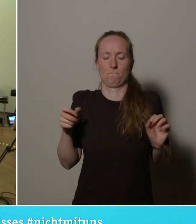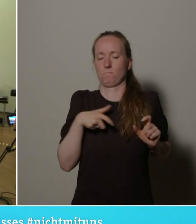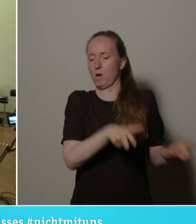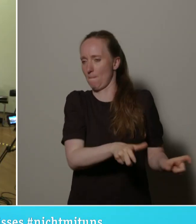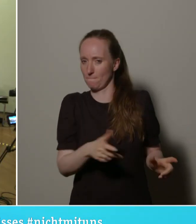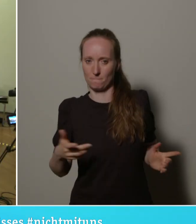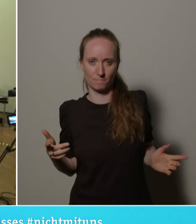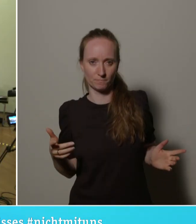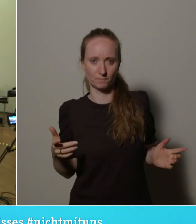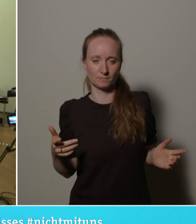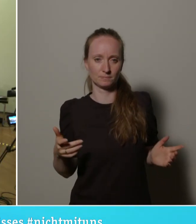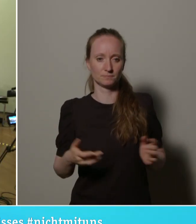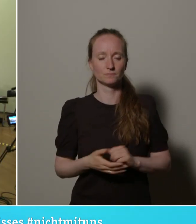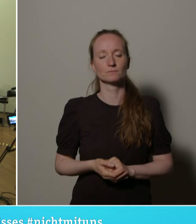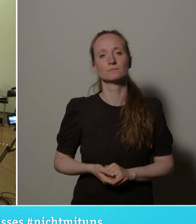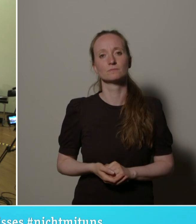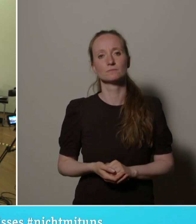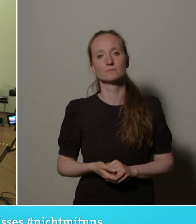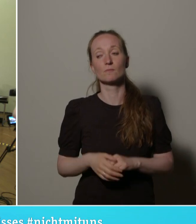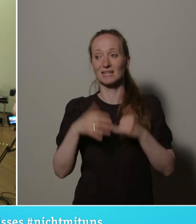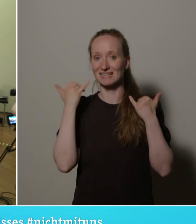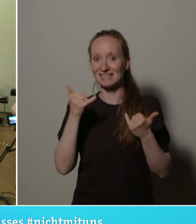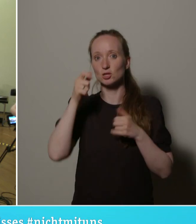Der Nächste auf der Rednerliste ist Bürgermeister Gerlitz.